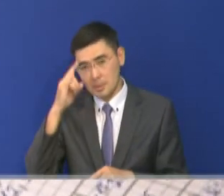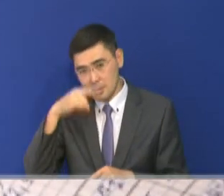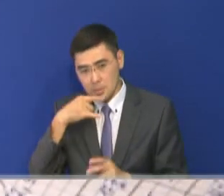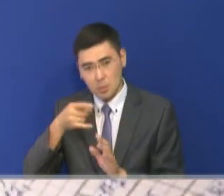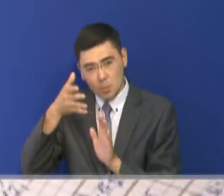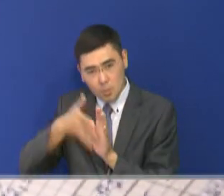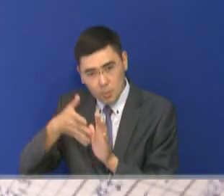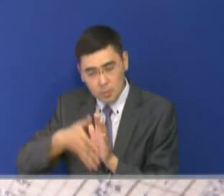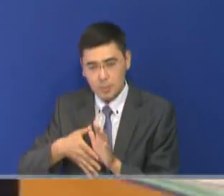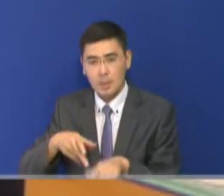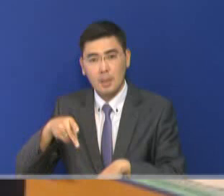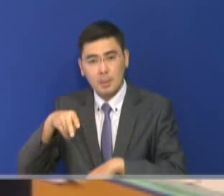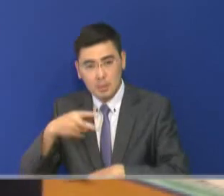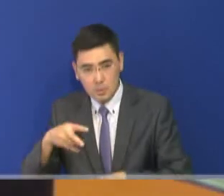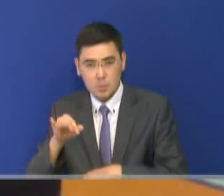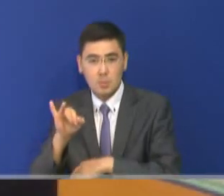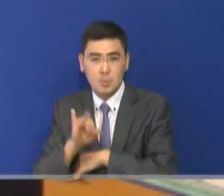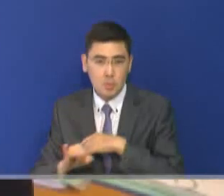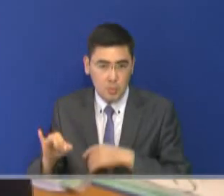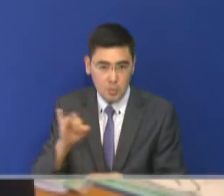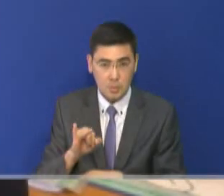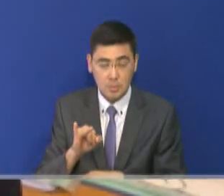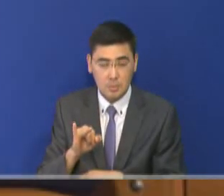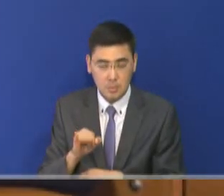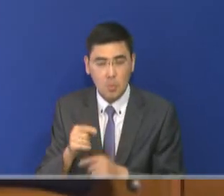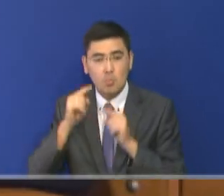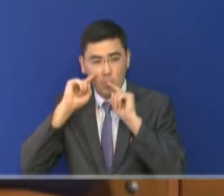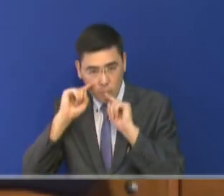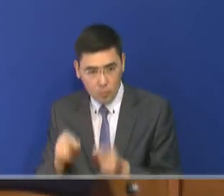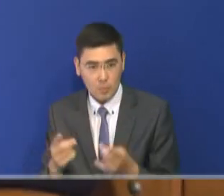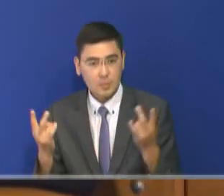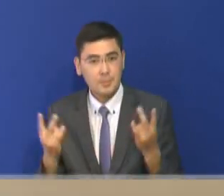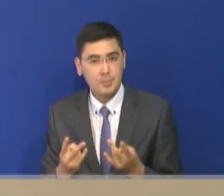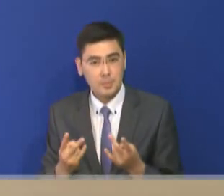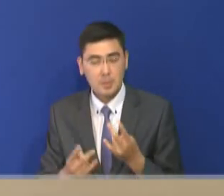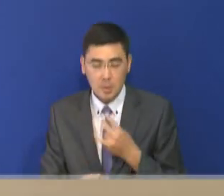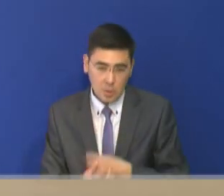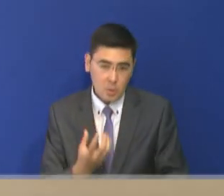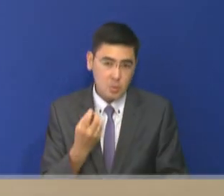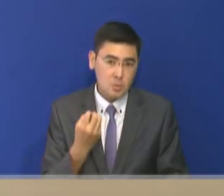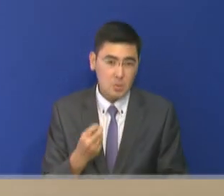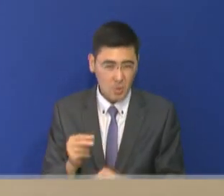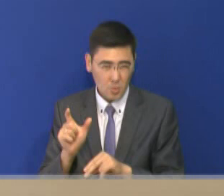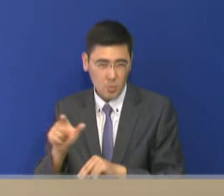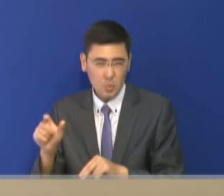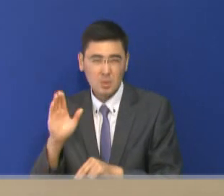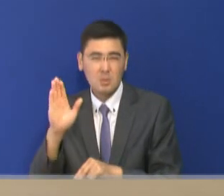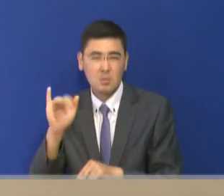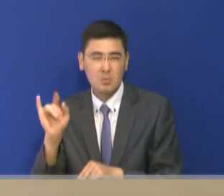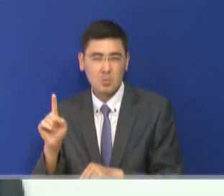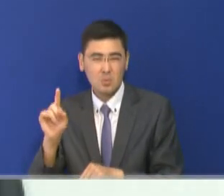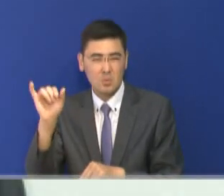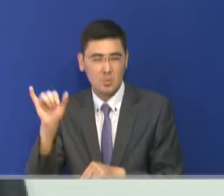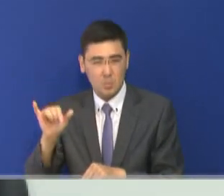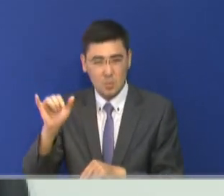государственного языка, литературы, истории и краеведения. Также нужно учесть, что на данный момент зарплата преподавателей вузов